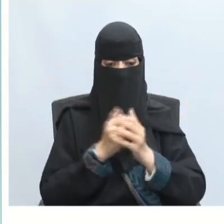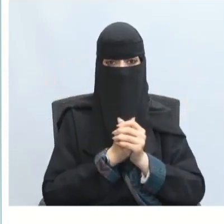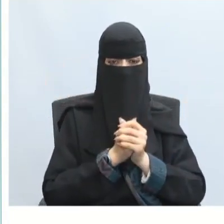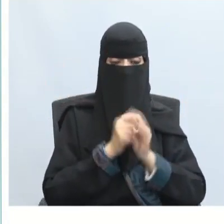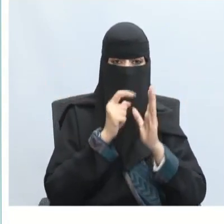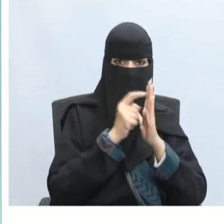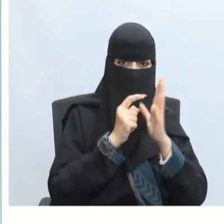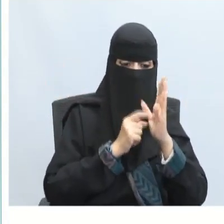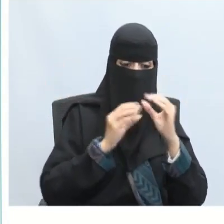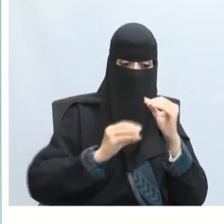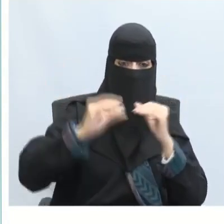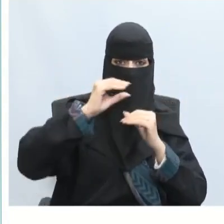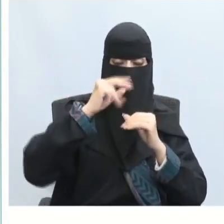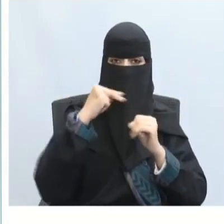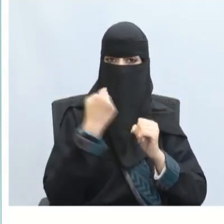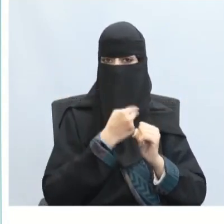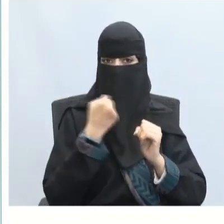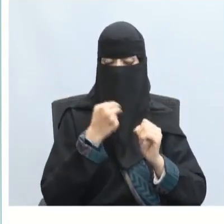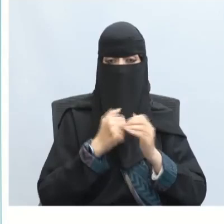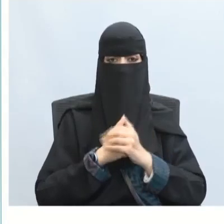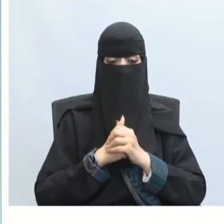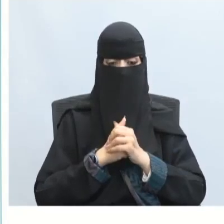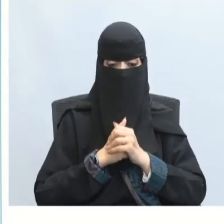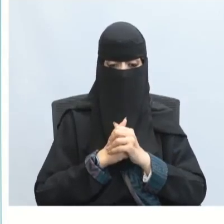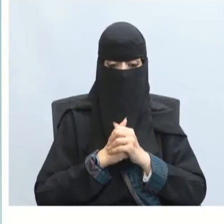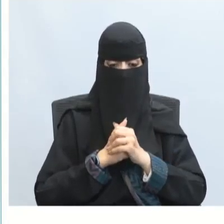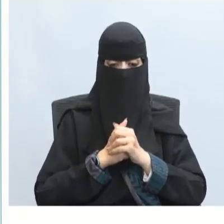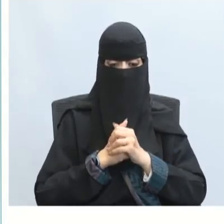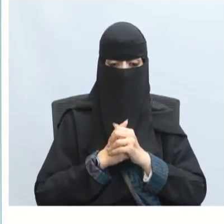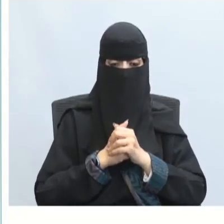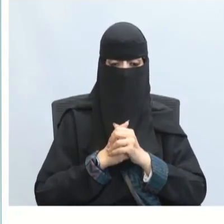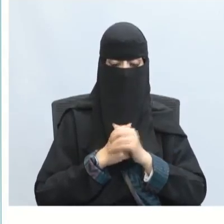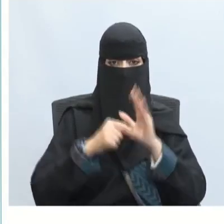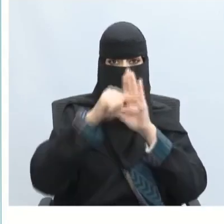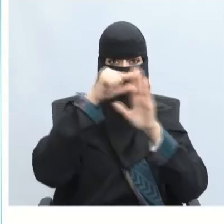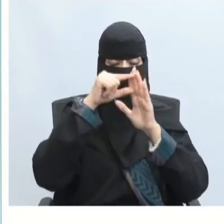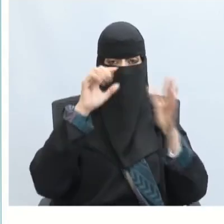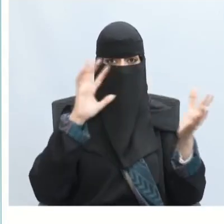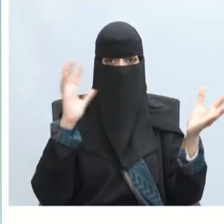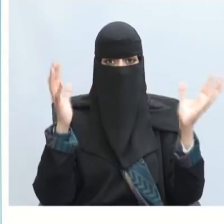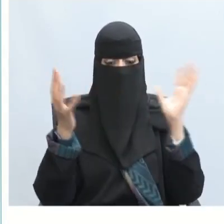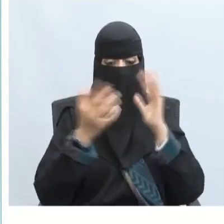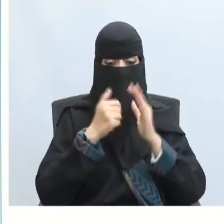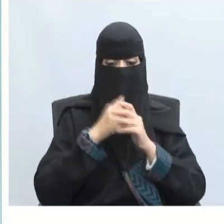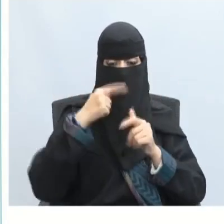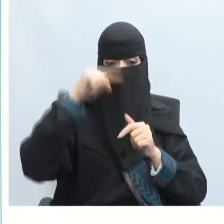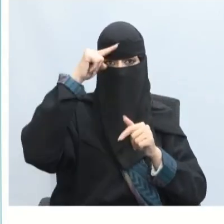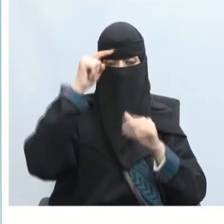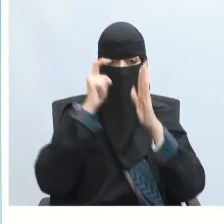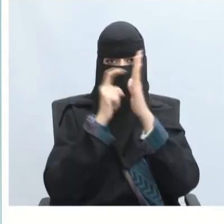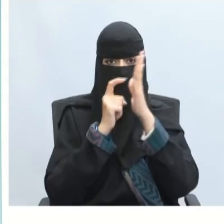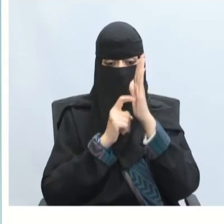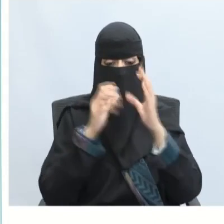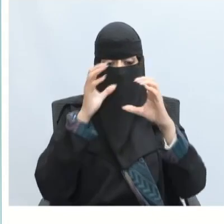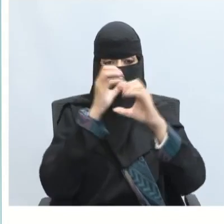عامه او تنظيم الاجهزه الحكوميه ومن امثله الموضوعات العامه